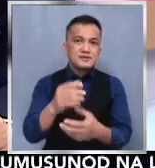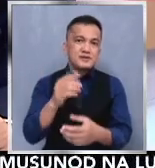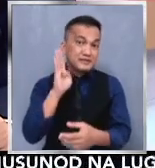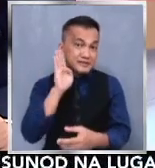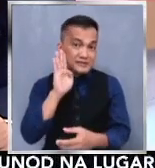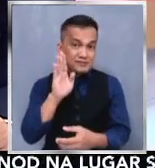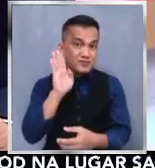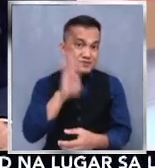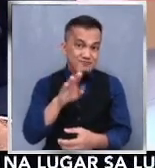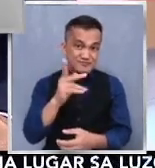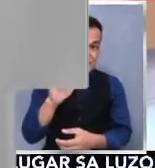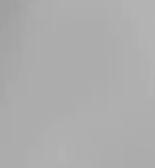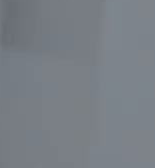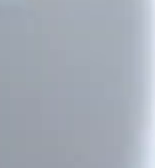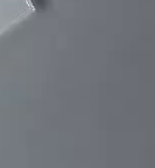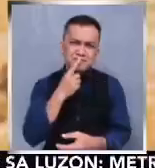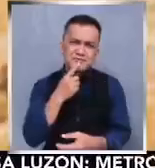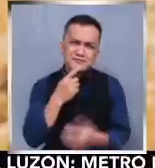Kim, ano na?